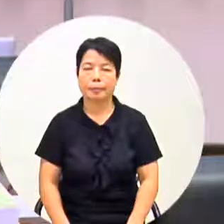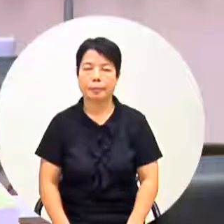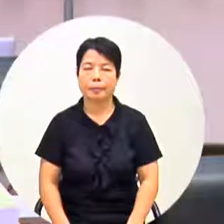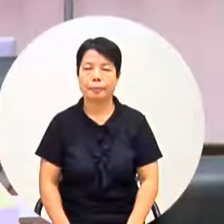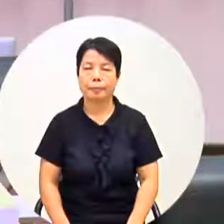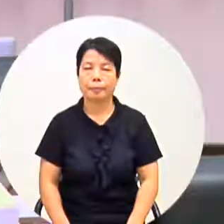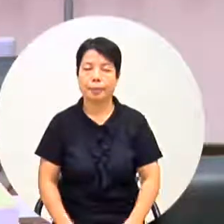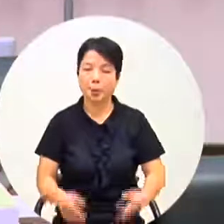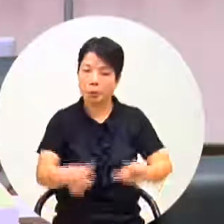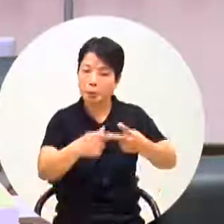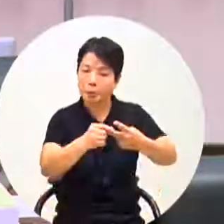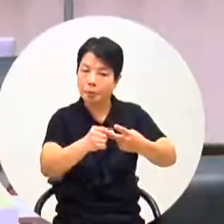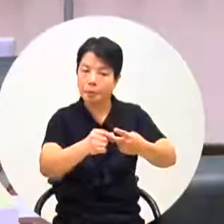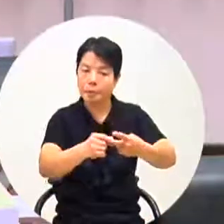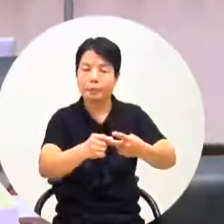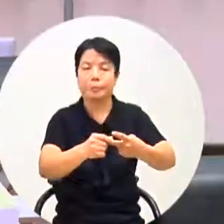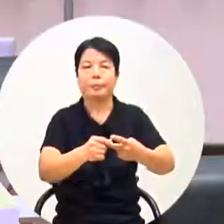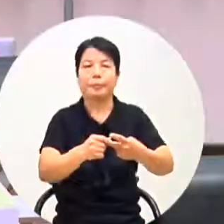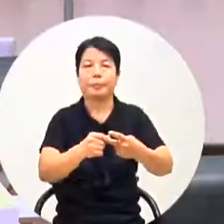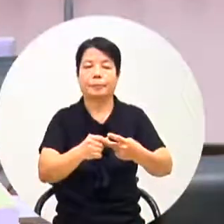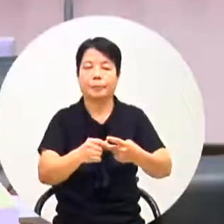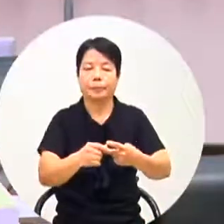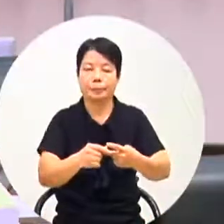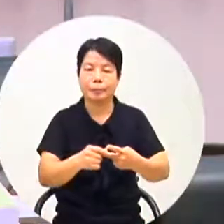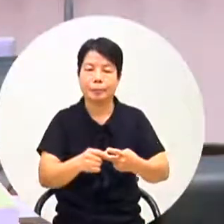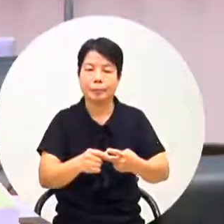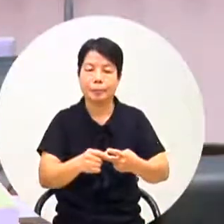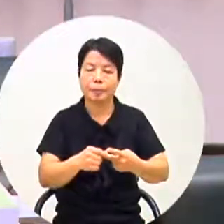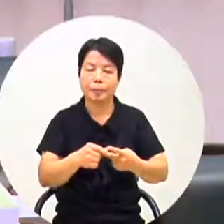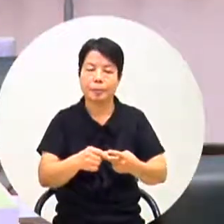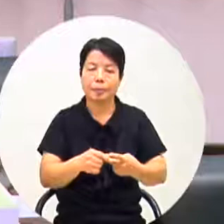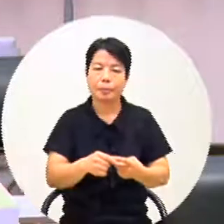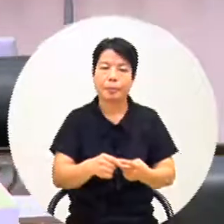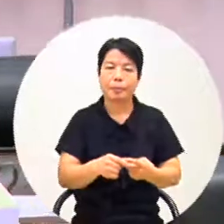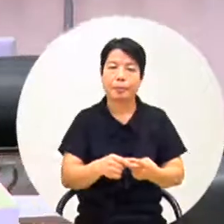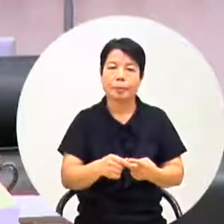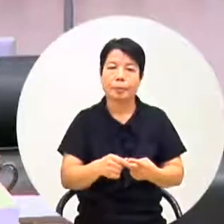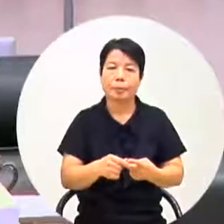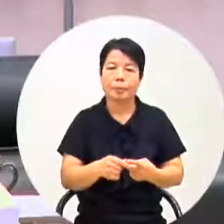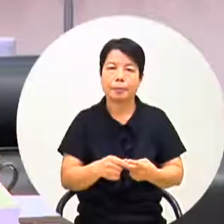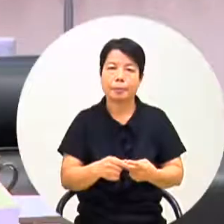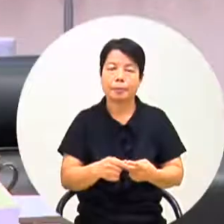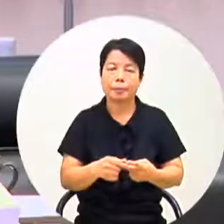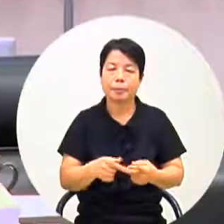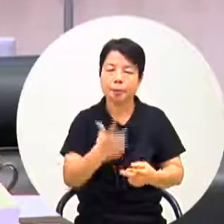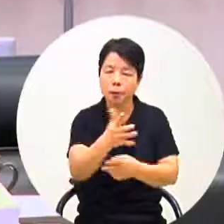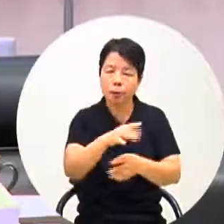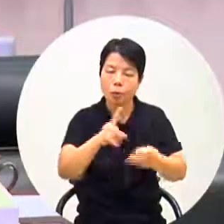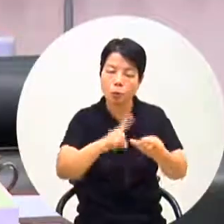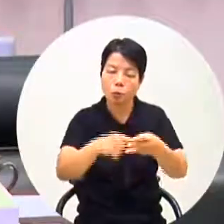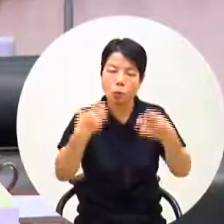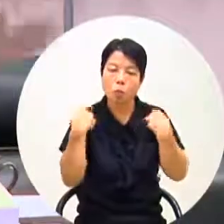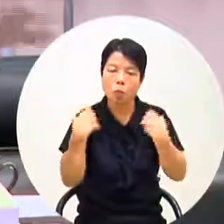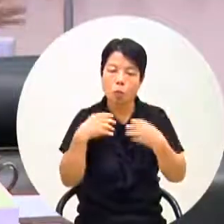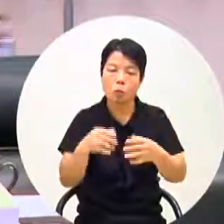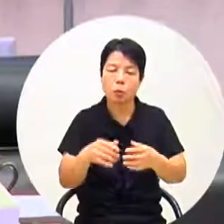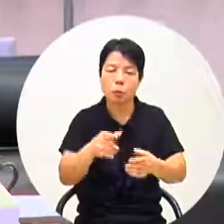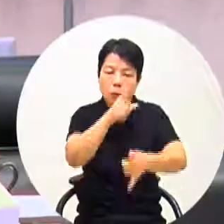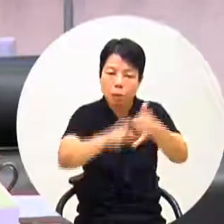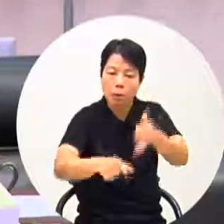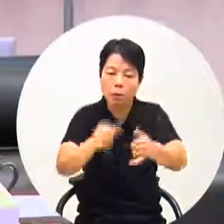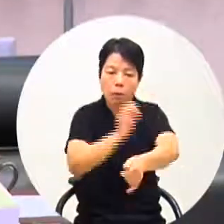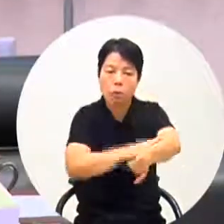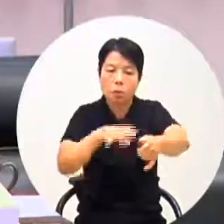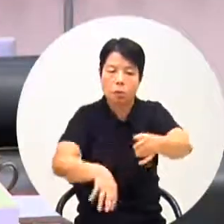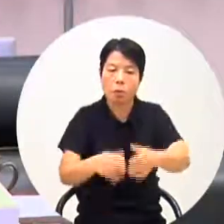第二个问题你就一并哈，北西向我就讲过的哈，主委，各位委员。我想一个按左营北